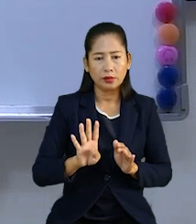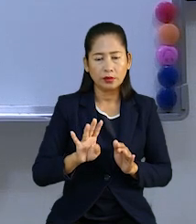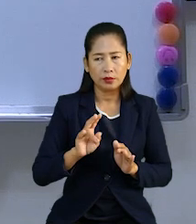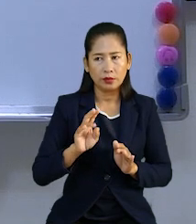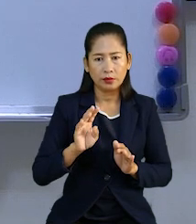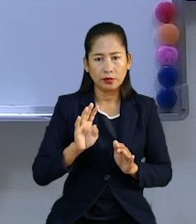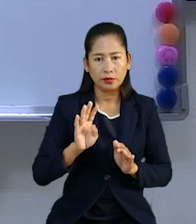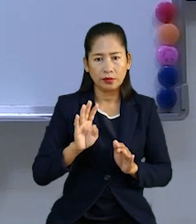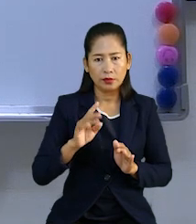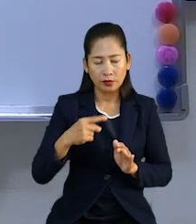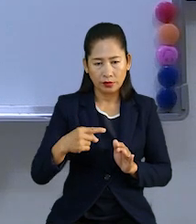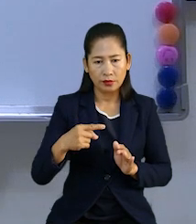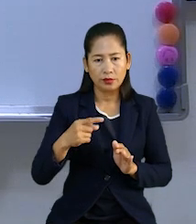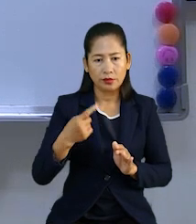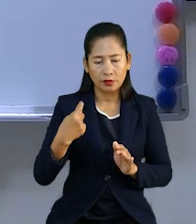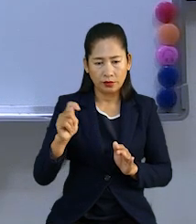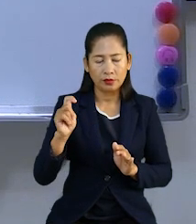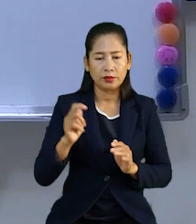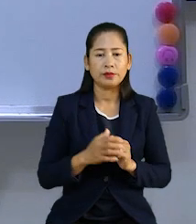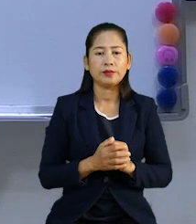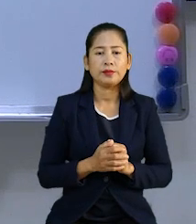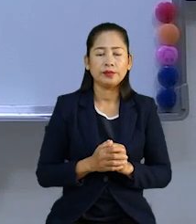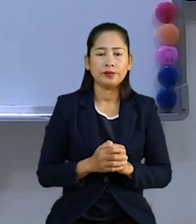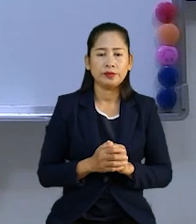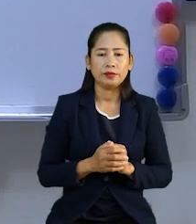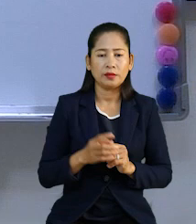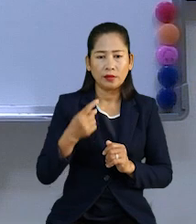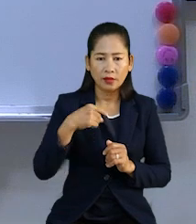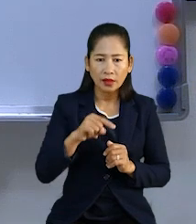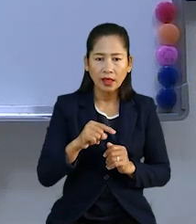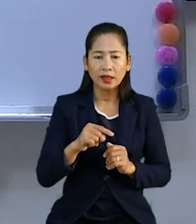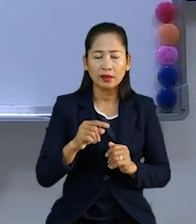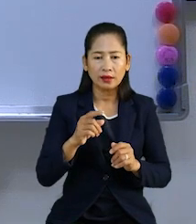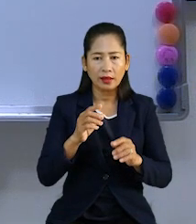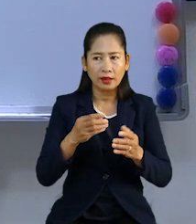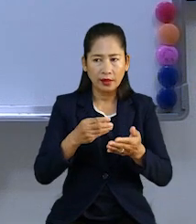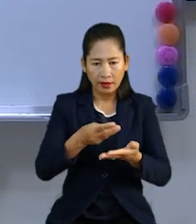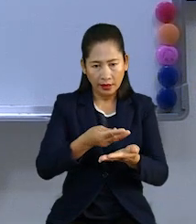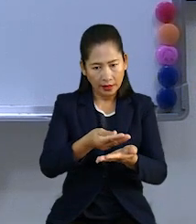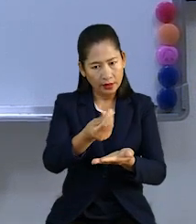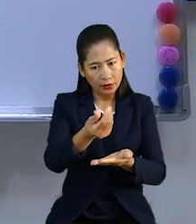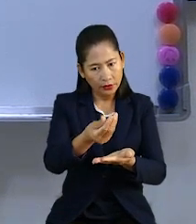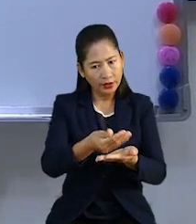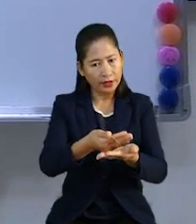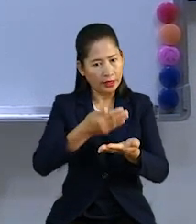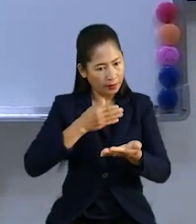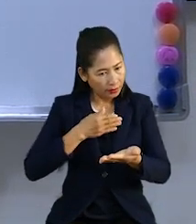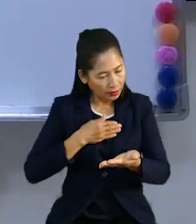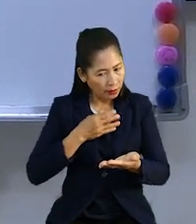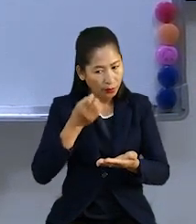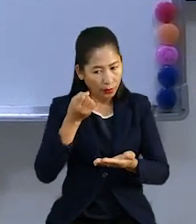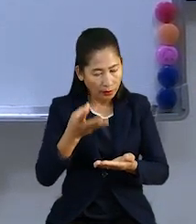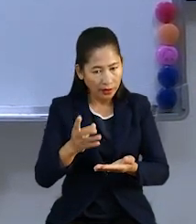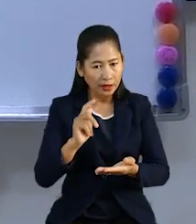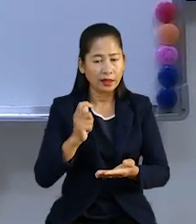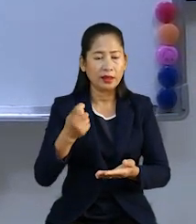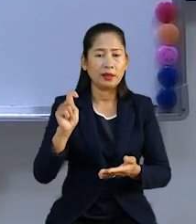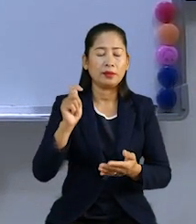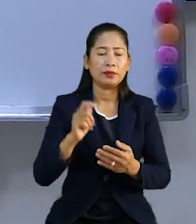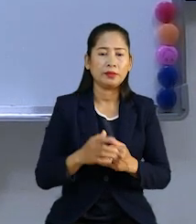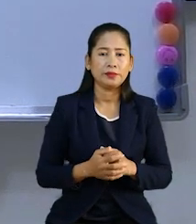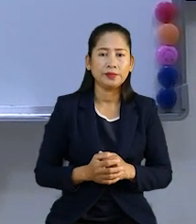quán rìa chà ta quạt trời áp áo ấy còn man rìa mà